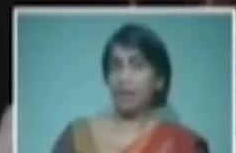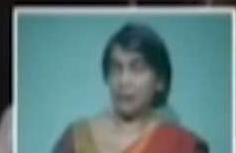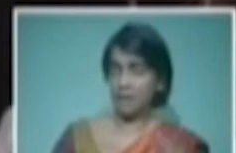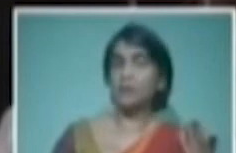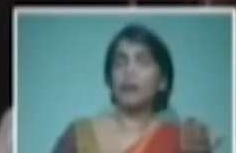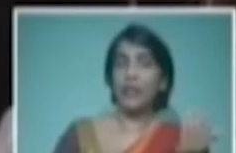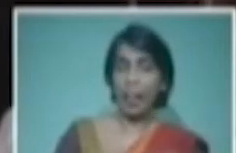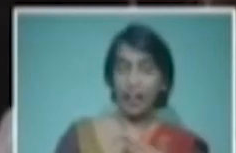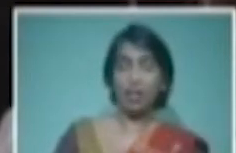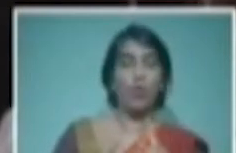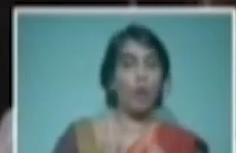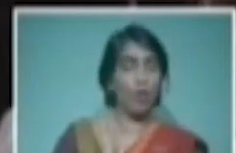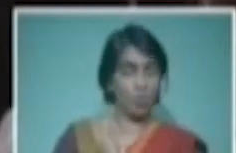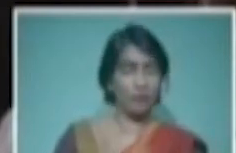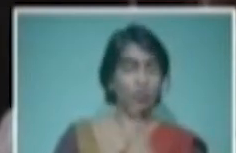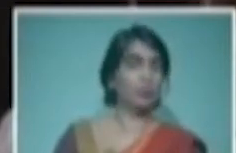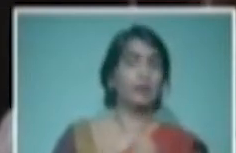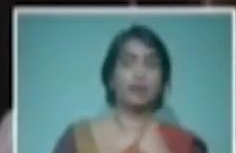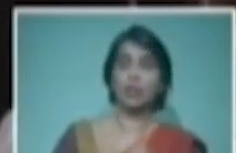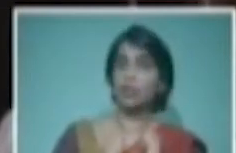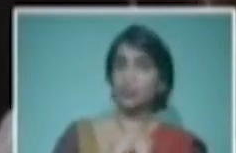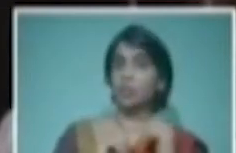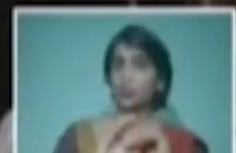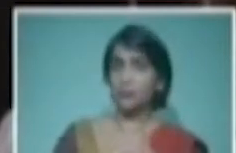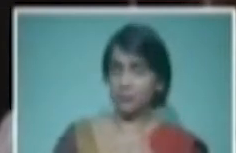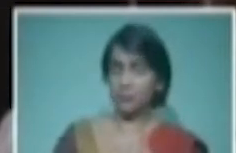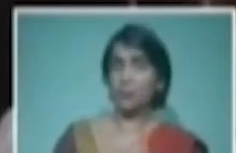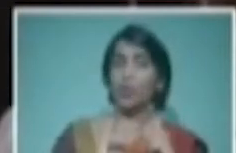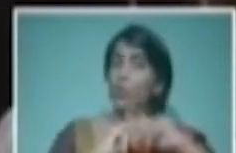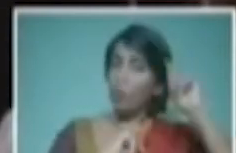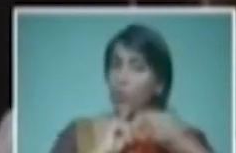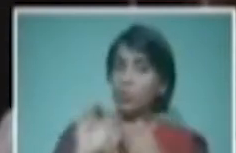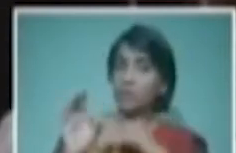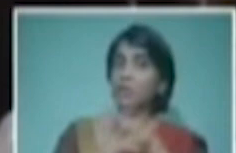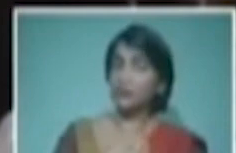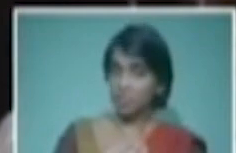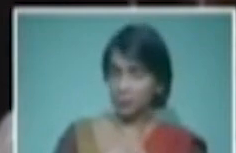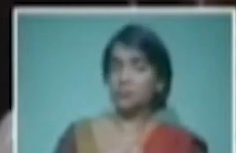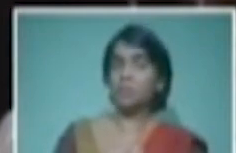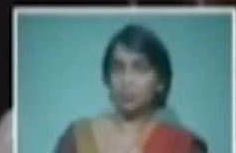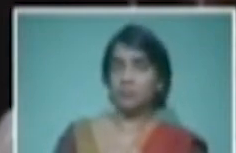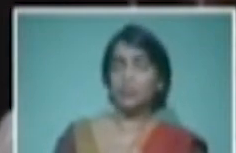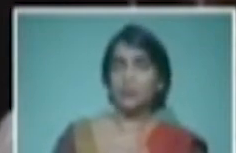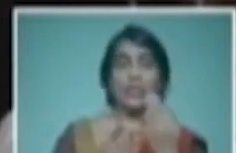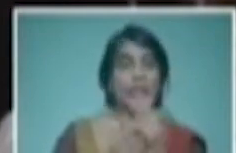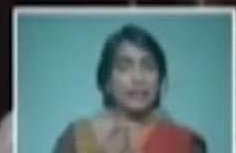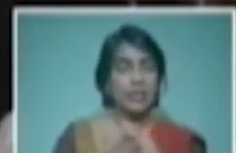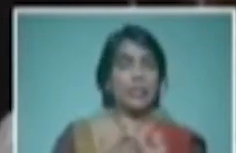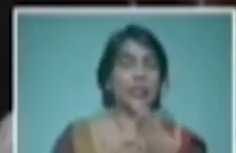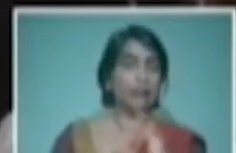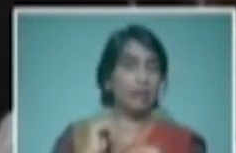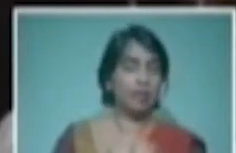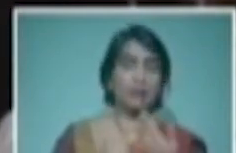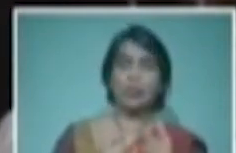ඉතිරි සාමාන්‍ය පෙළ පුරප්පාඩු සඳහා රජයේ සේවයේ නියුතු උපාධිධාරීන් බඳවා ගැනීම නියමිත අතර චිත්‍ර හා ශිල්ප කලා උපාධි